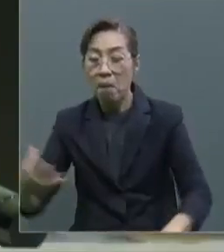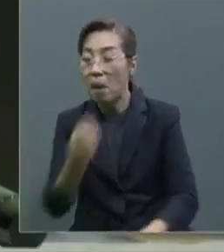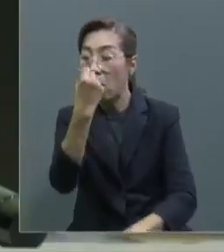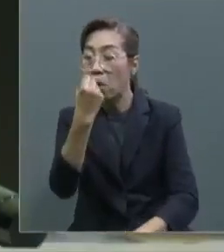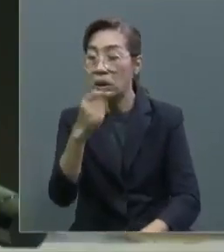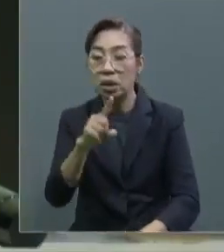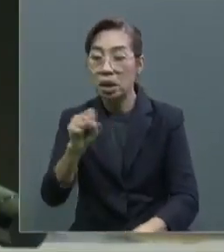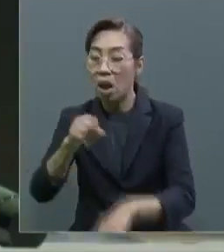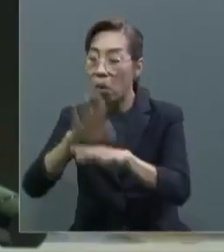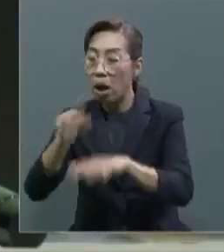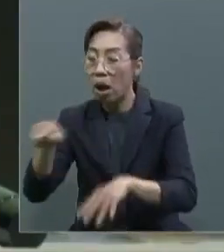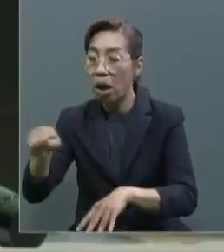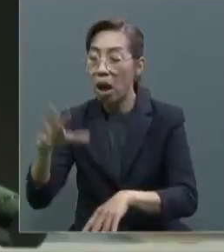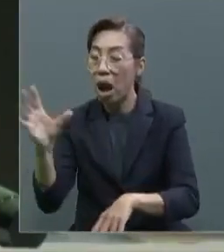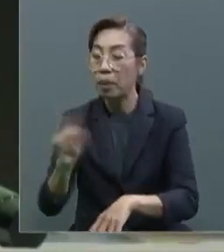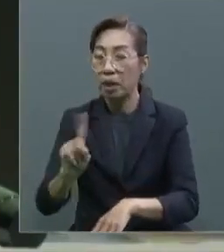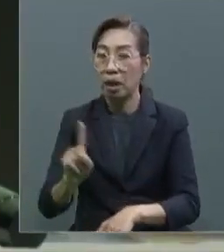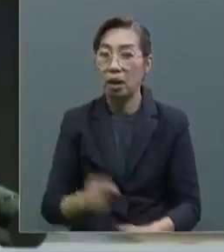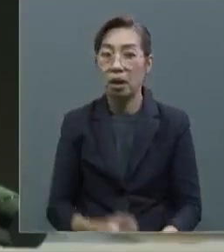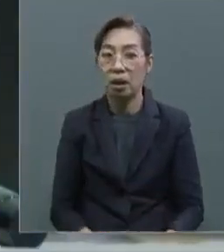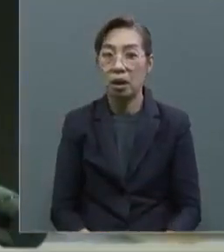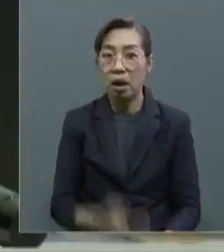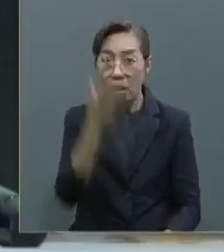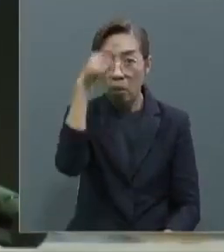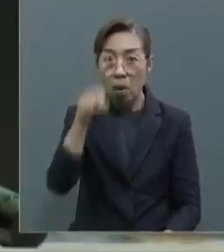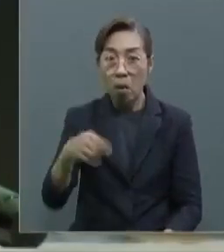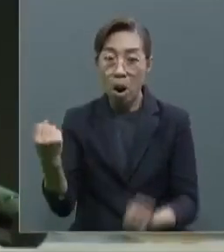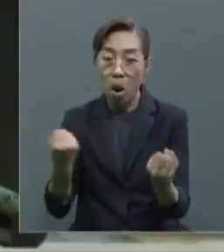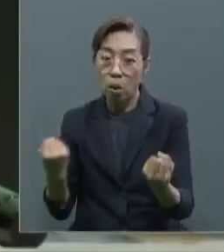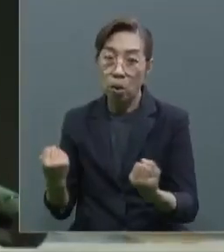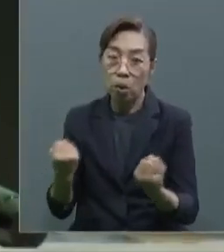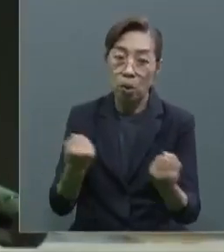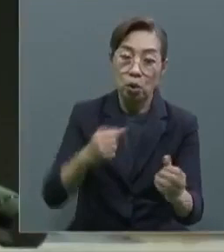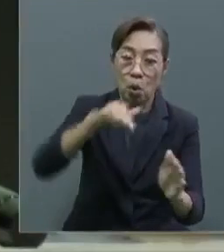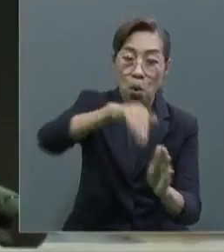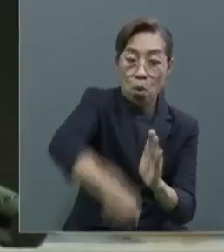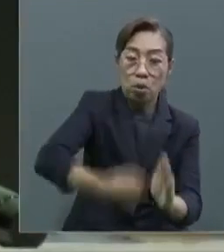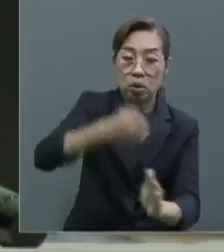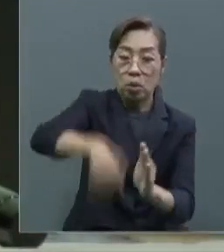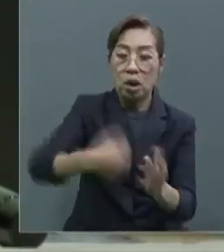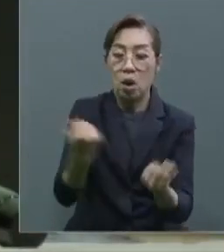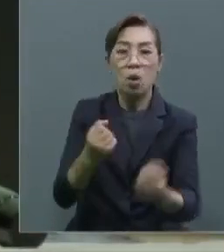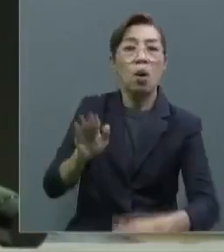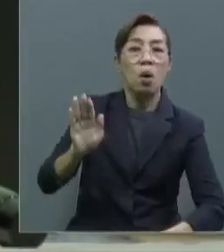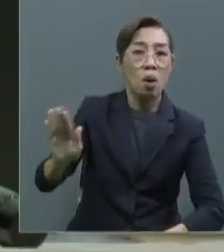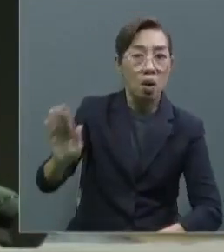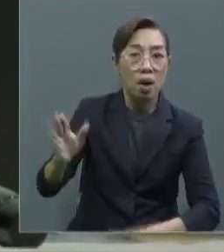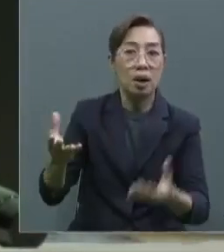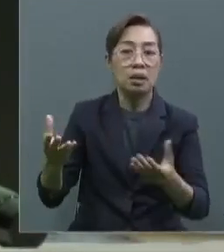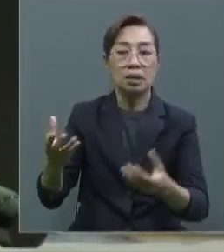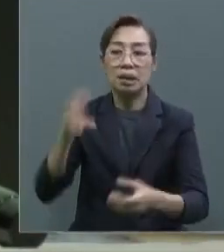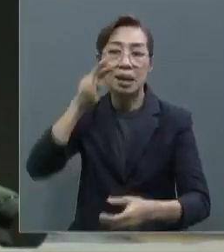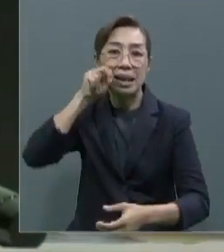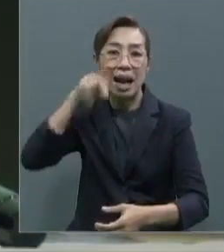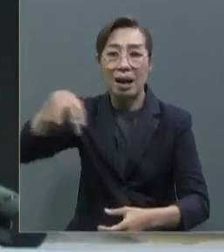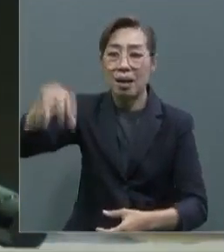าไปไหนเพราะเหตุว่ารถที่นำไปขุดเจาะก็เป็นรถของกรมทรัพยากรน้ำบาดาล